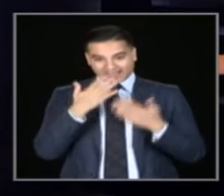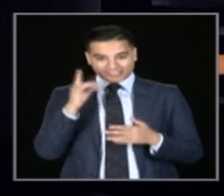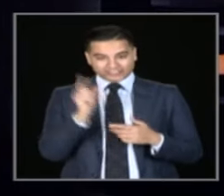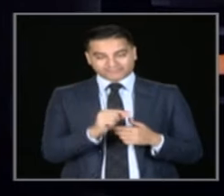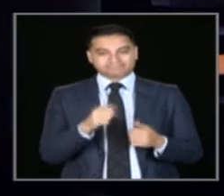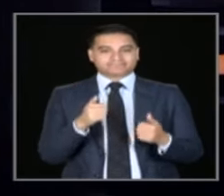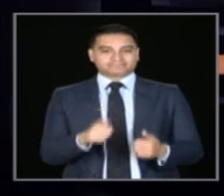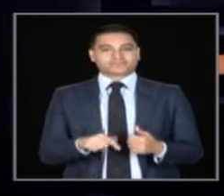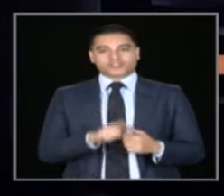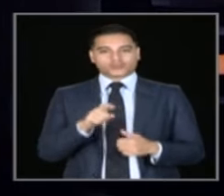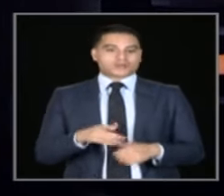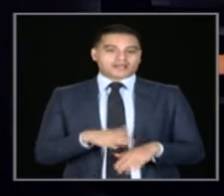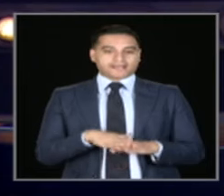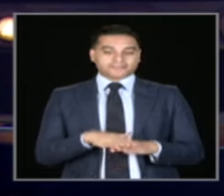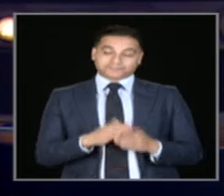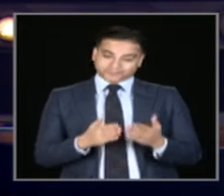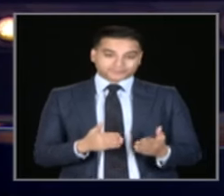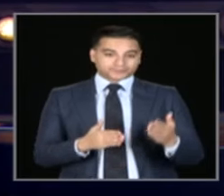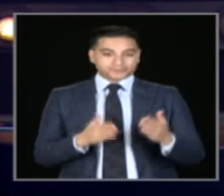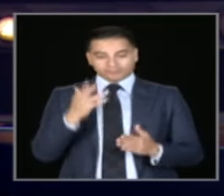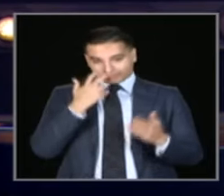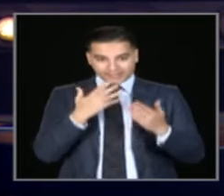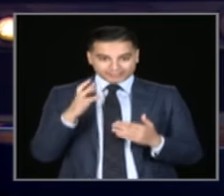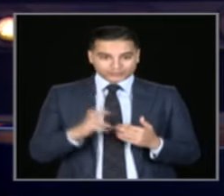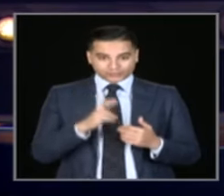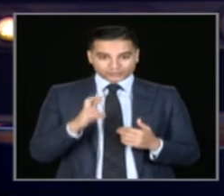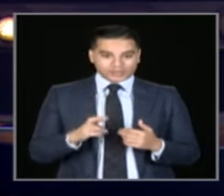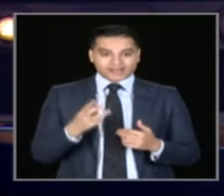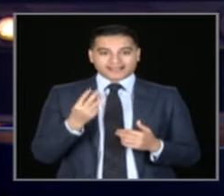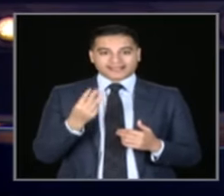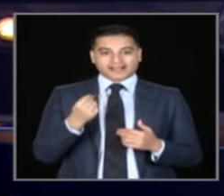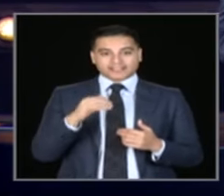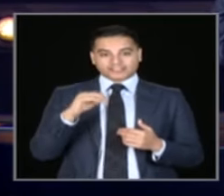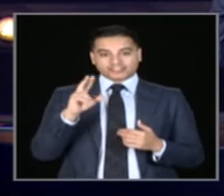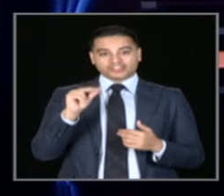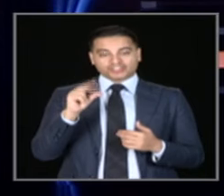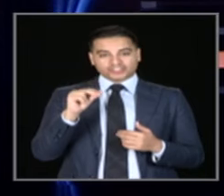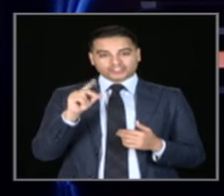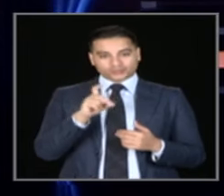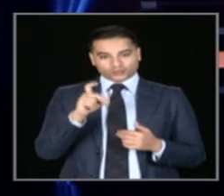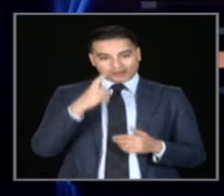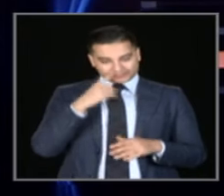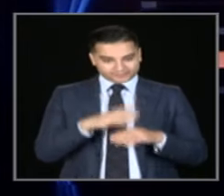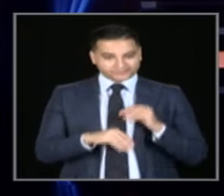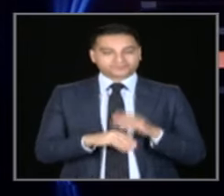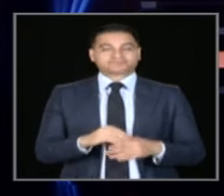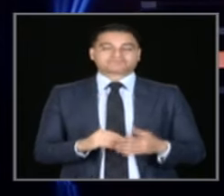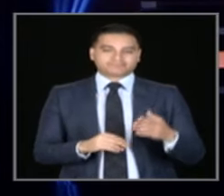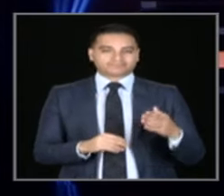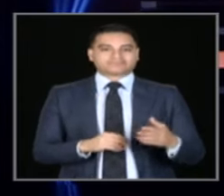تاريخ. تمام. سؤال في التاريخ. سؤال للزيبق بعشرين